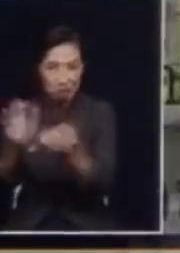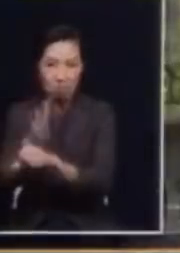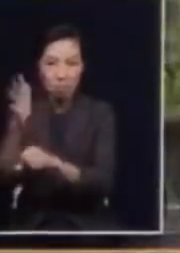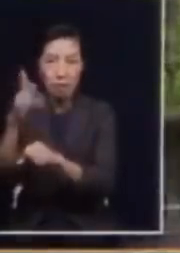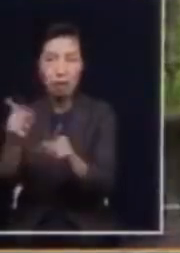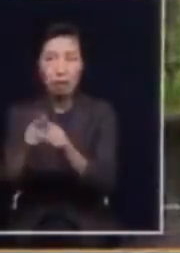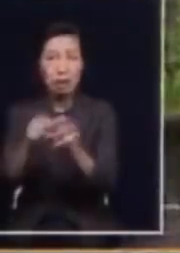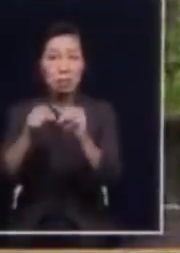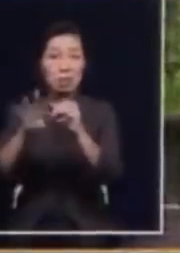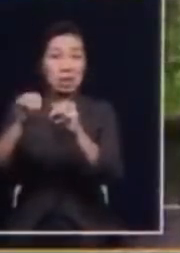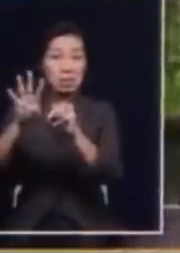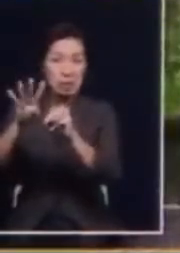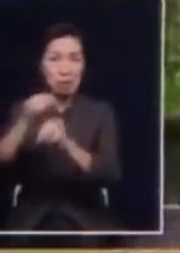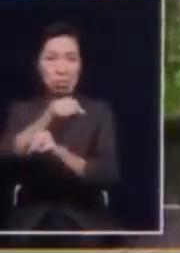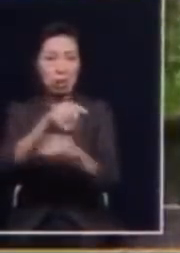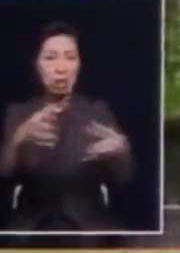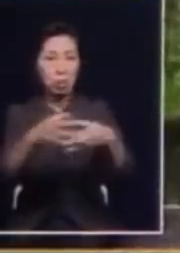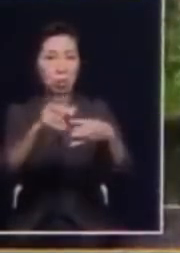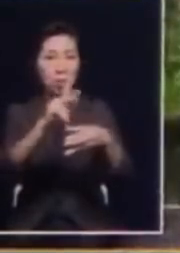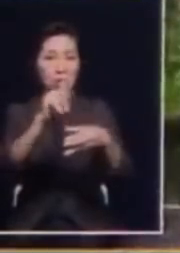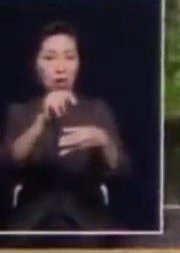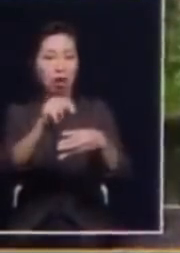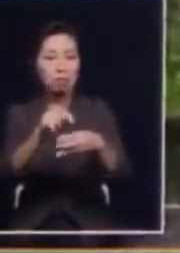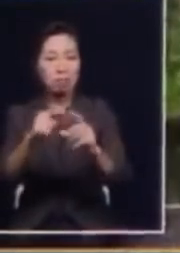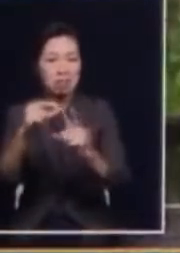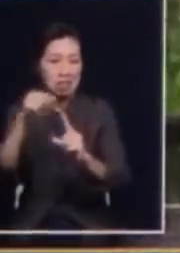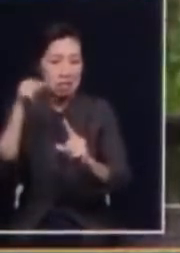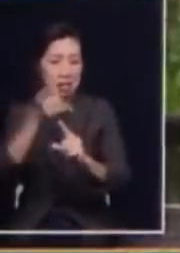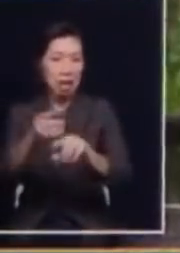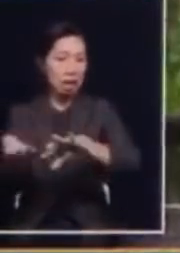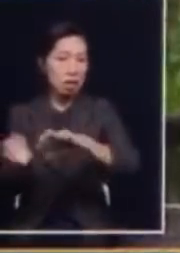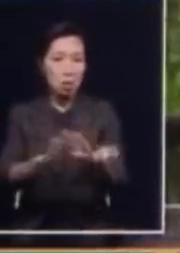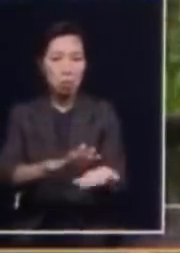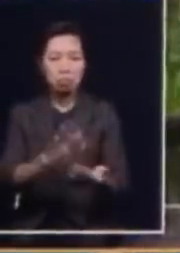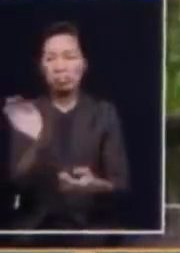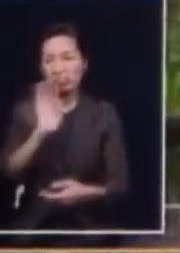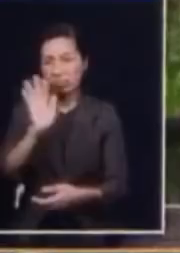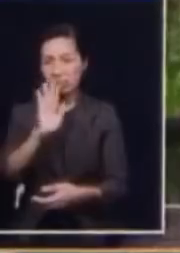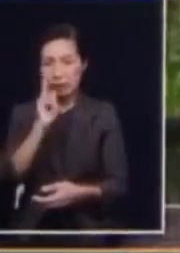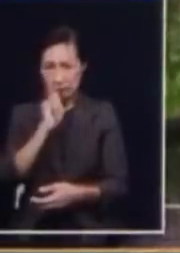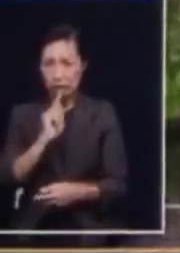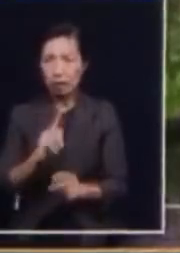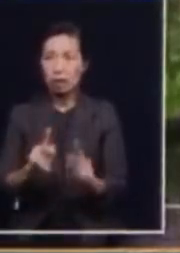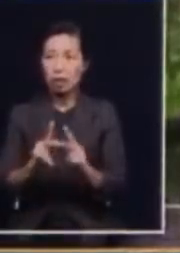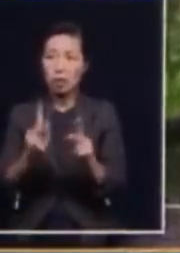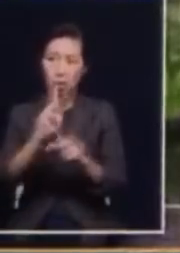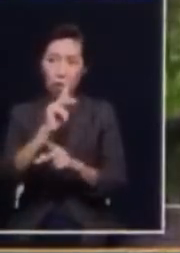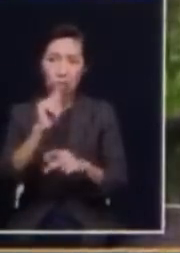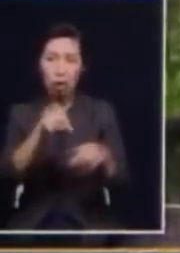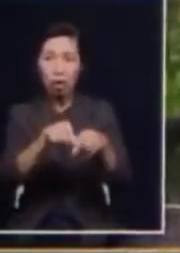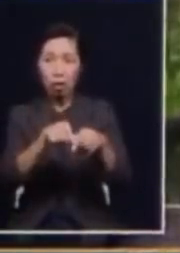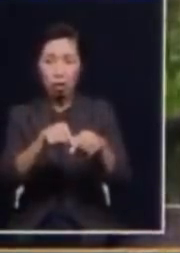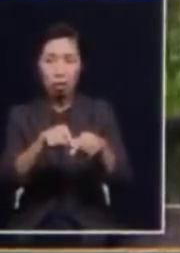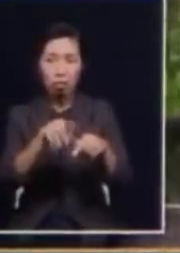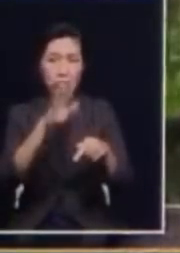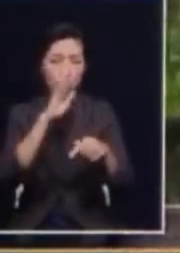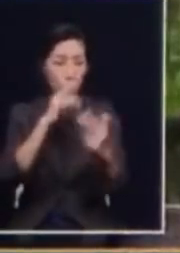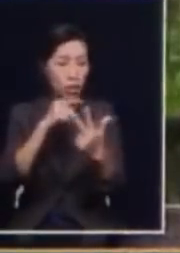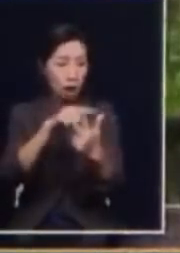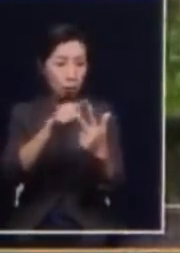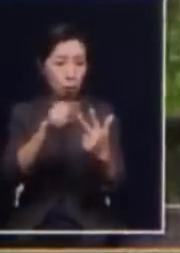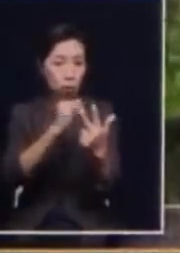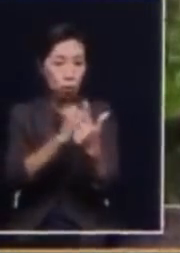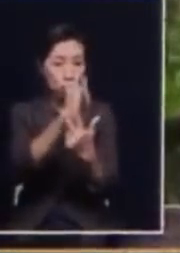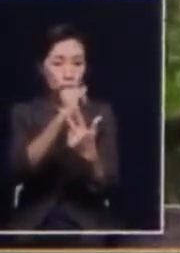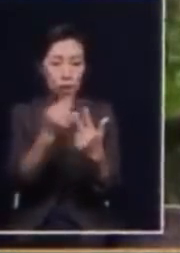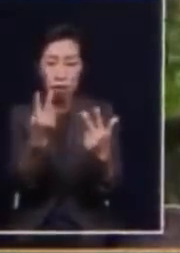ตรา44เป็นเซตซีโร่เขาเลยเพราะ3คนเขาถูกต้องเนี่ยใช่ไหมคุณก็สรรหามาใหม่อีก2คน